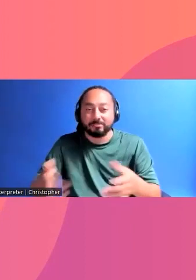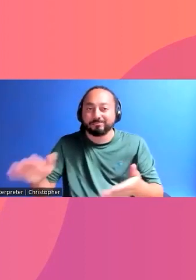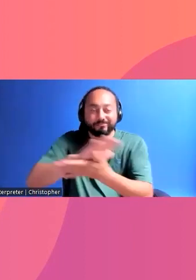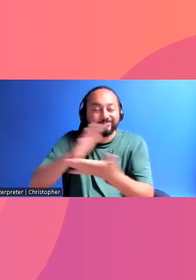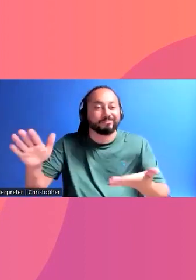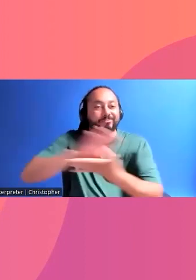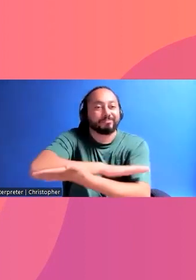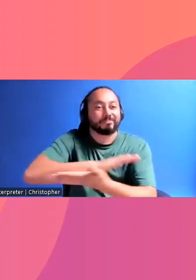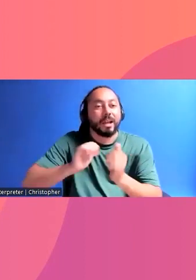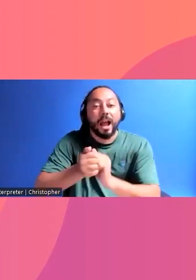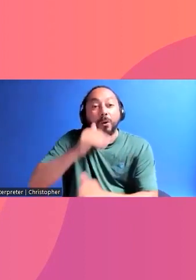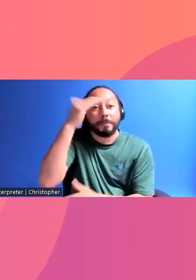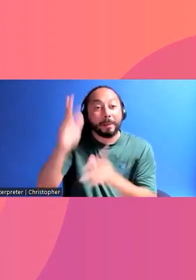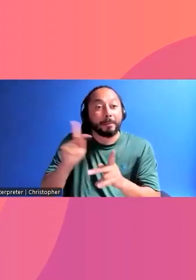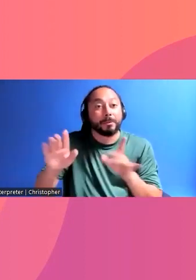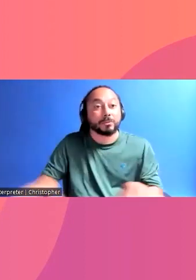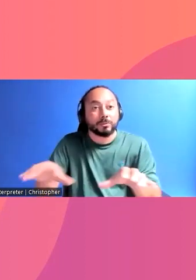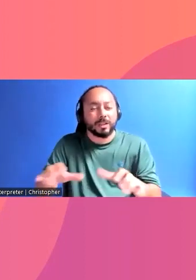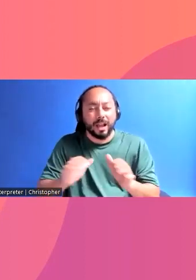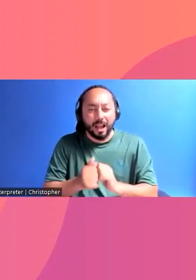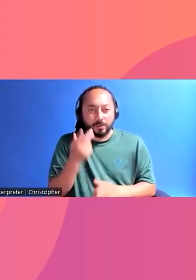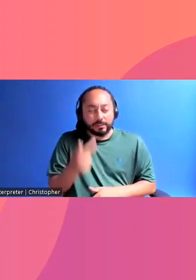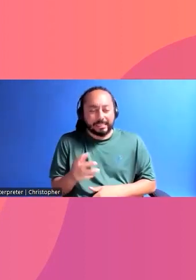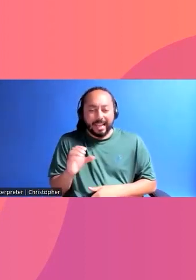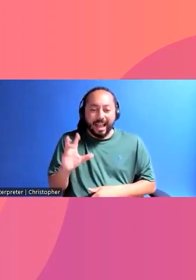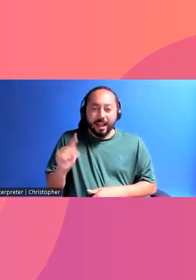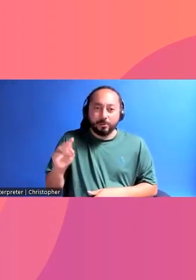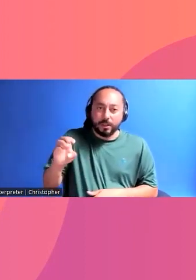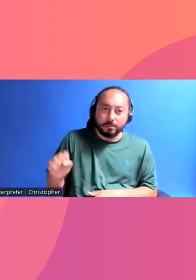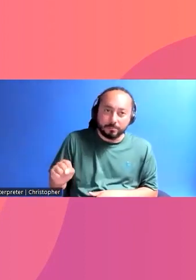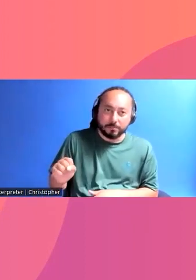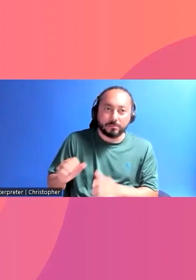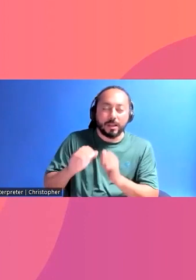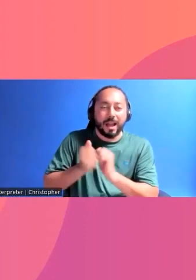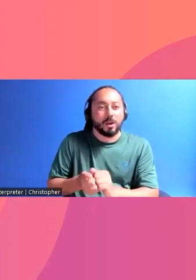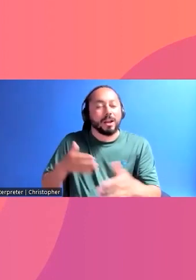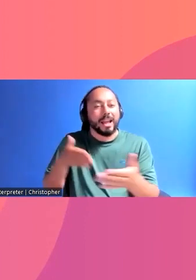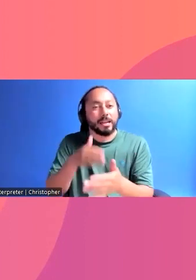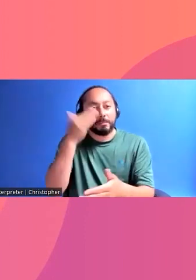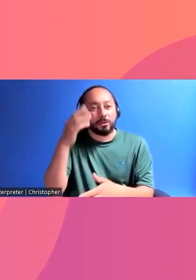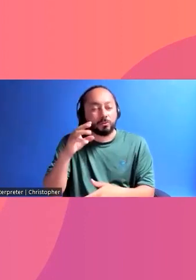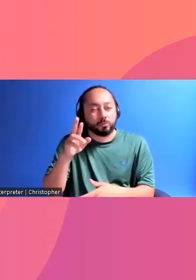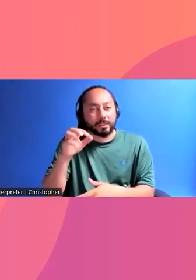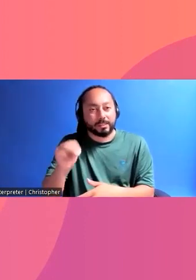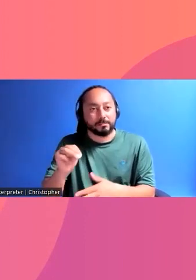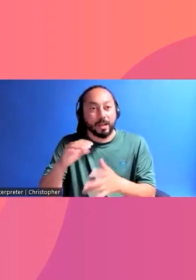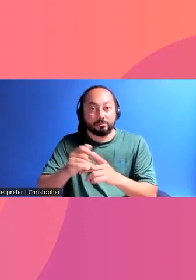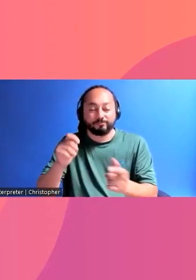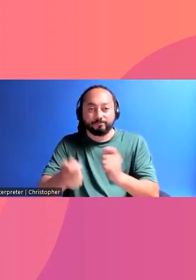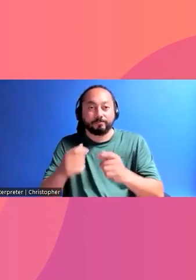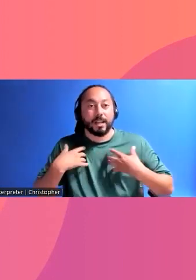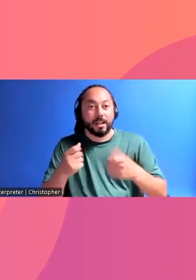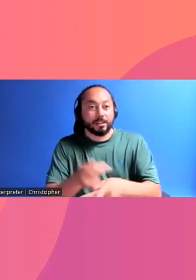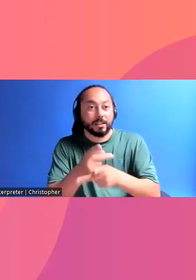perdre des données et masque la véritable expérience des personnes noires. Comment connaître les résultats,